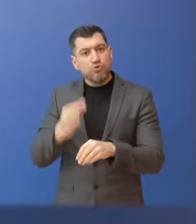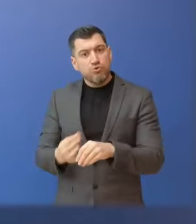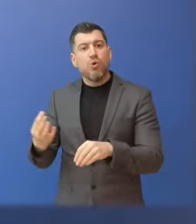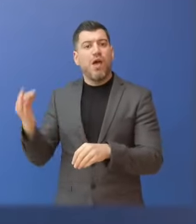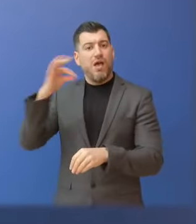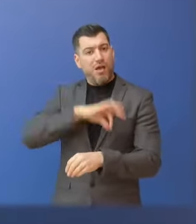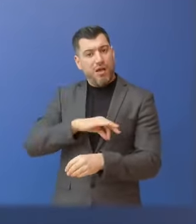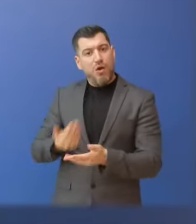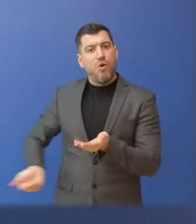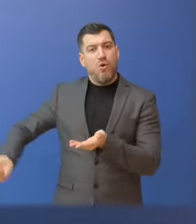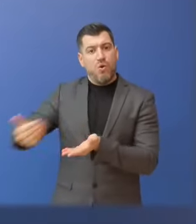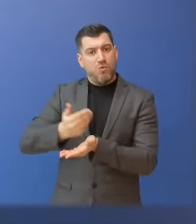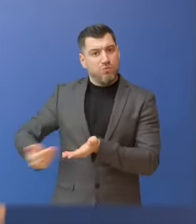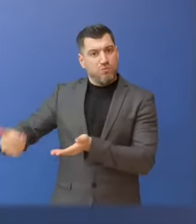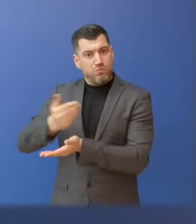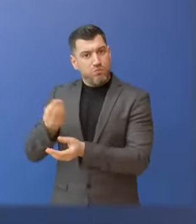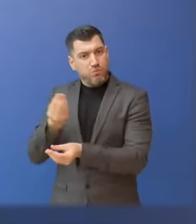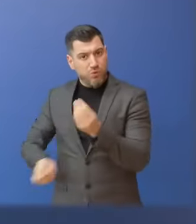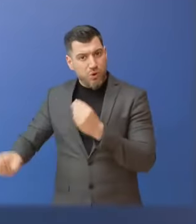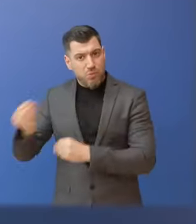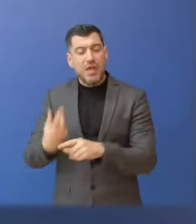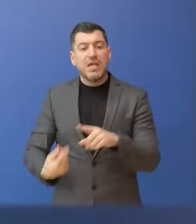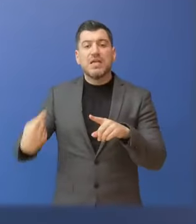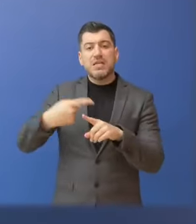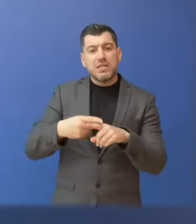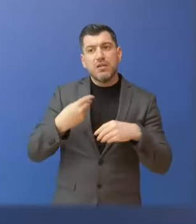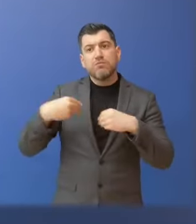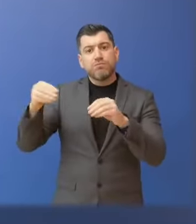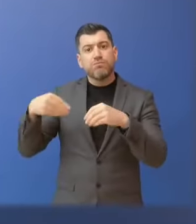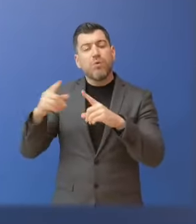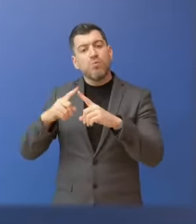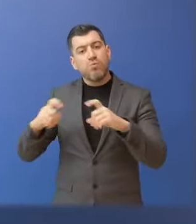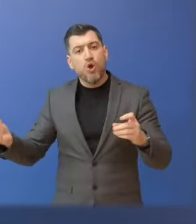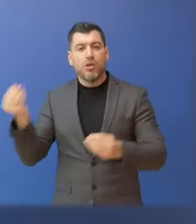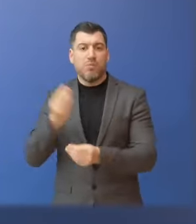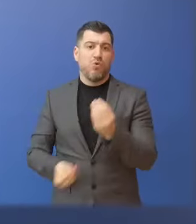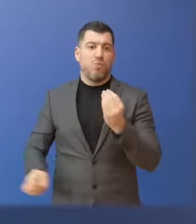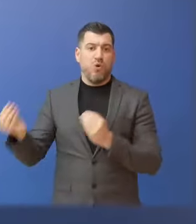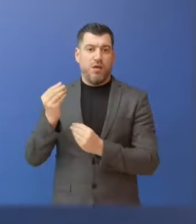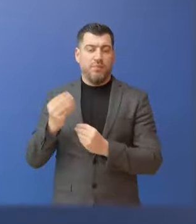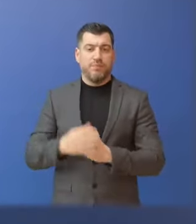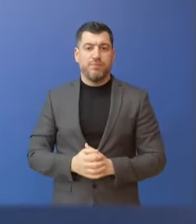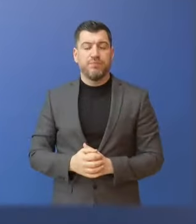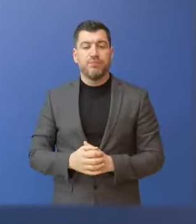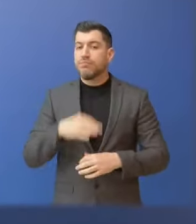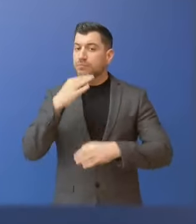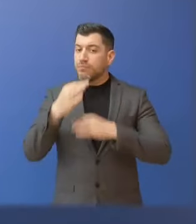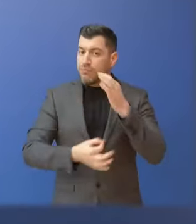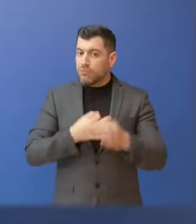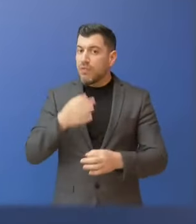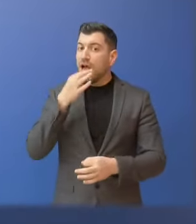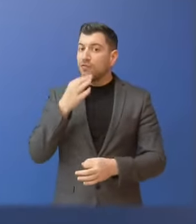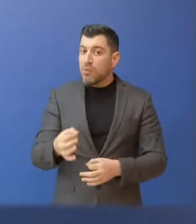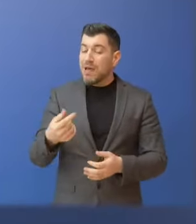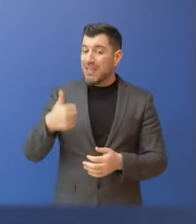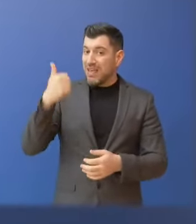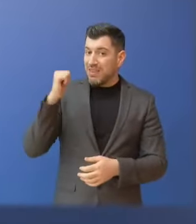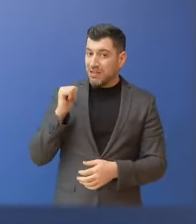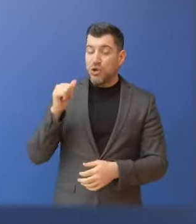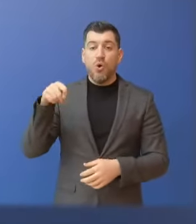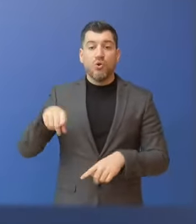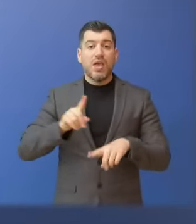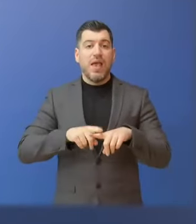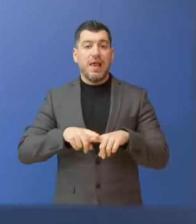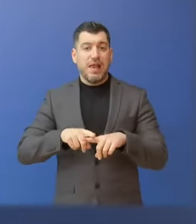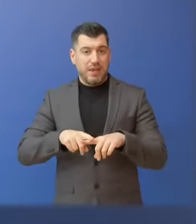αλλά και από τις συνδεδεμένες ενισχύσεις από εκει και πέρα θα επαναλάβω αυτό το οποίο είπα και χθες η ελληνική